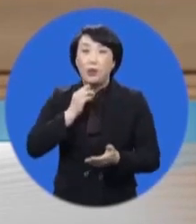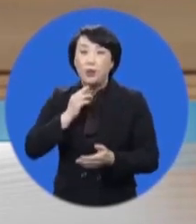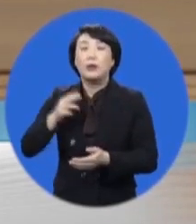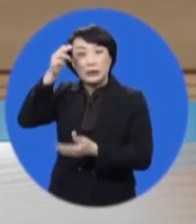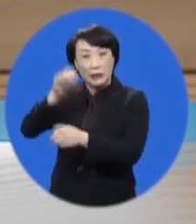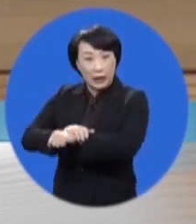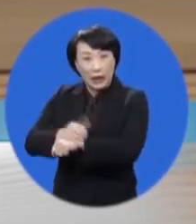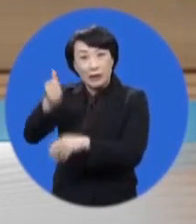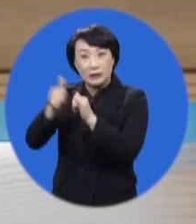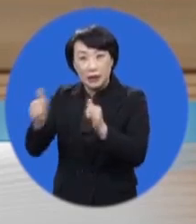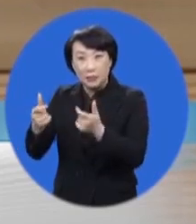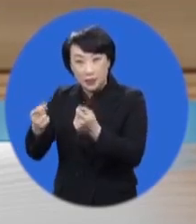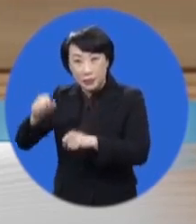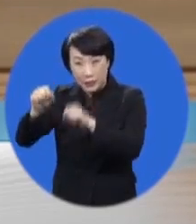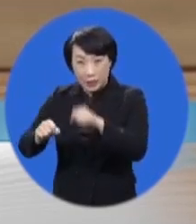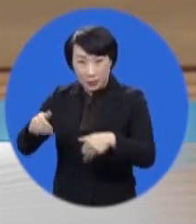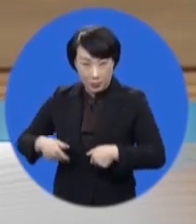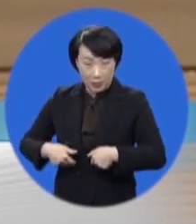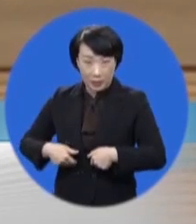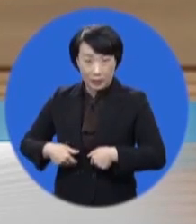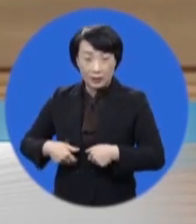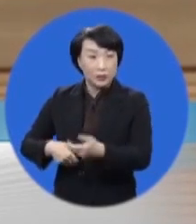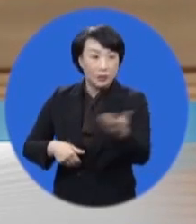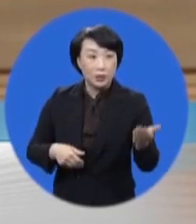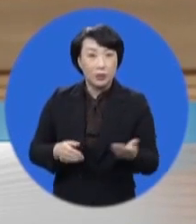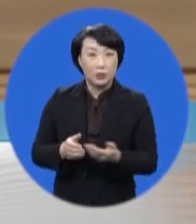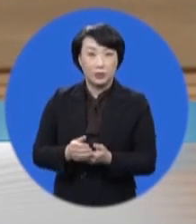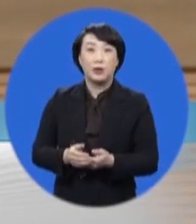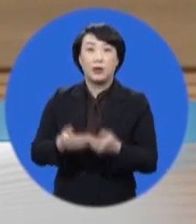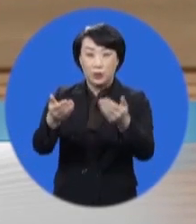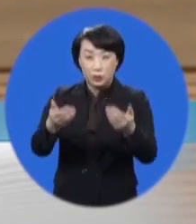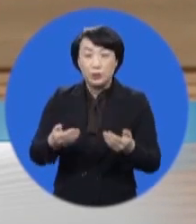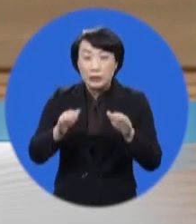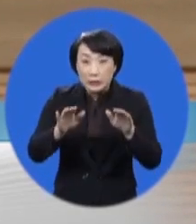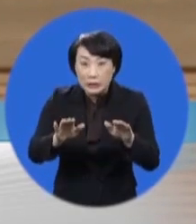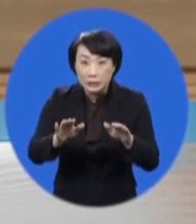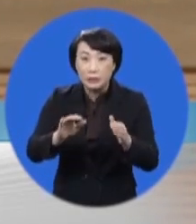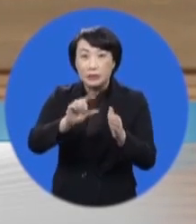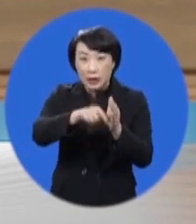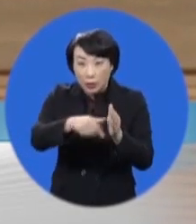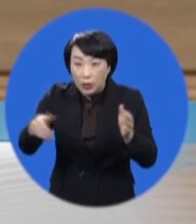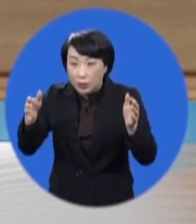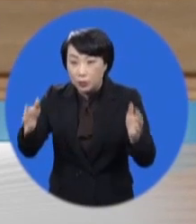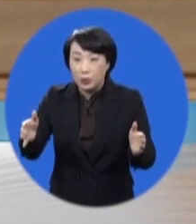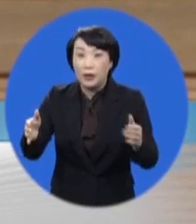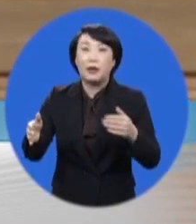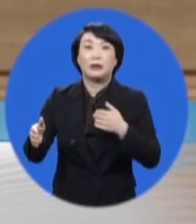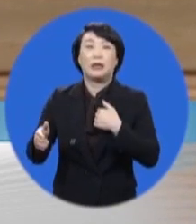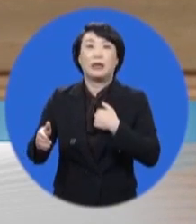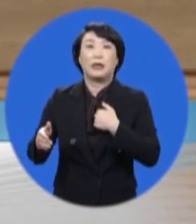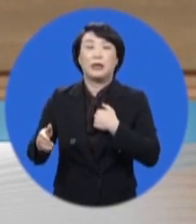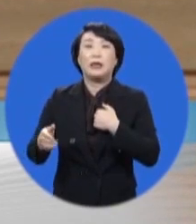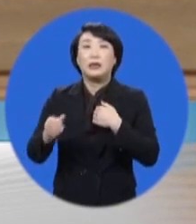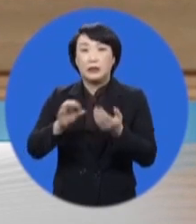지혜 있는 자같이 하여 너에게 주온 이 시대의 세월을